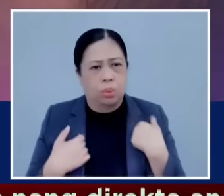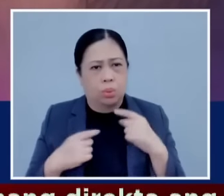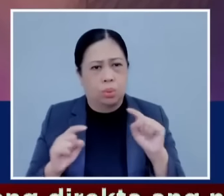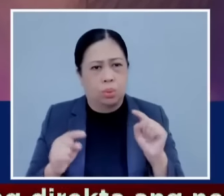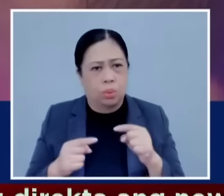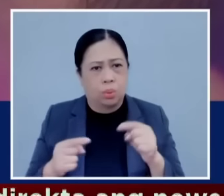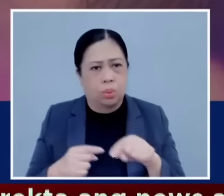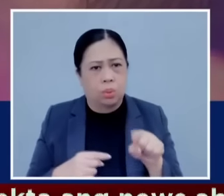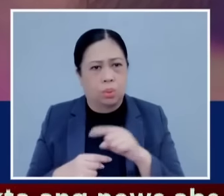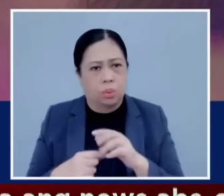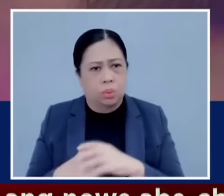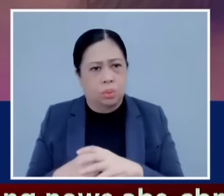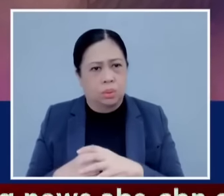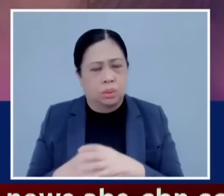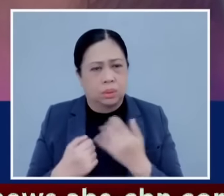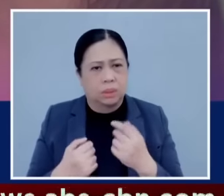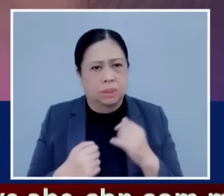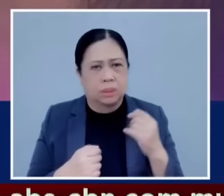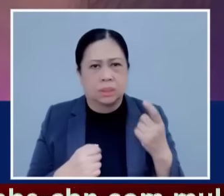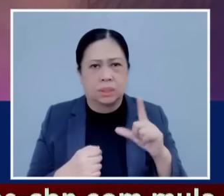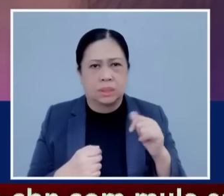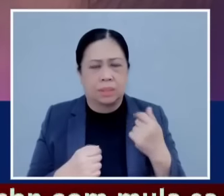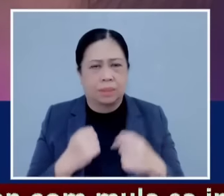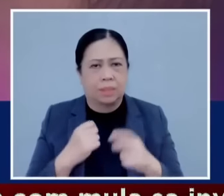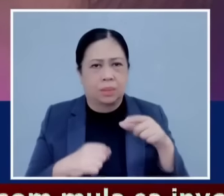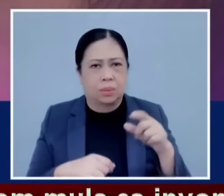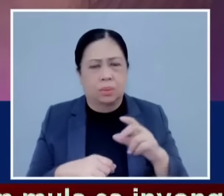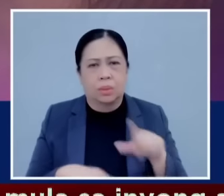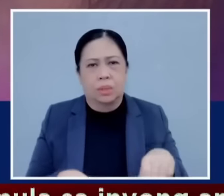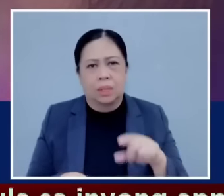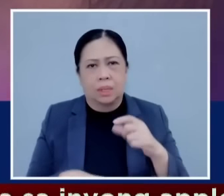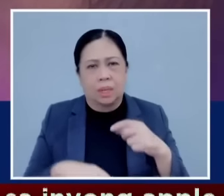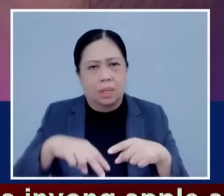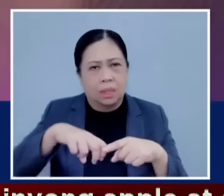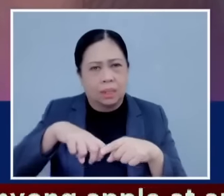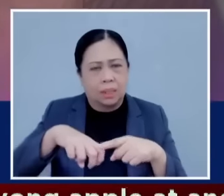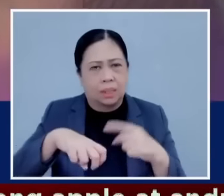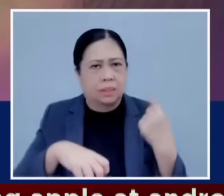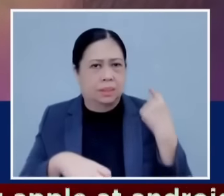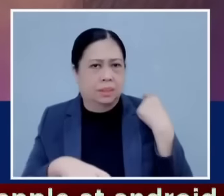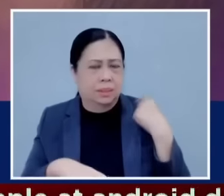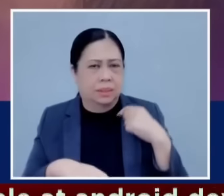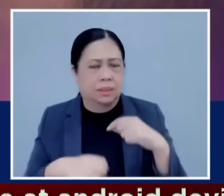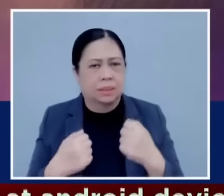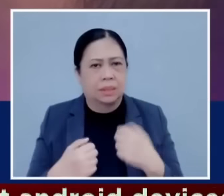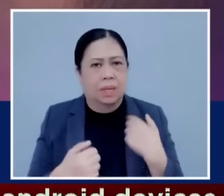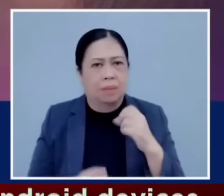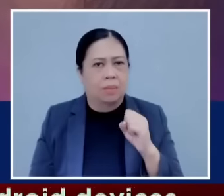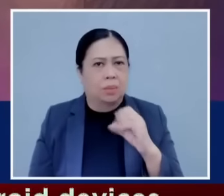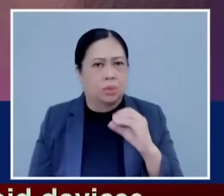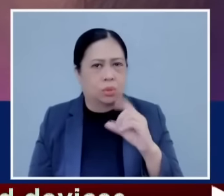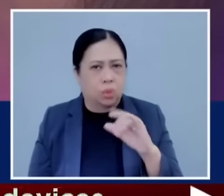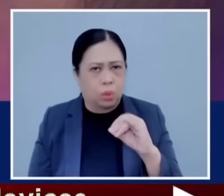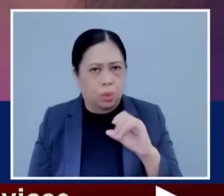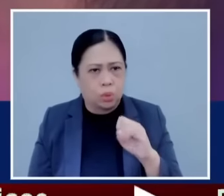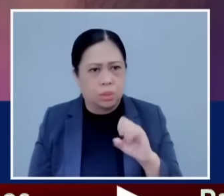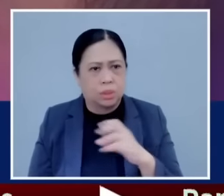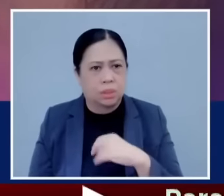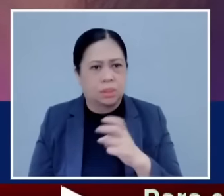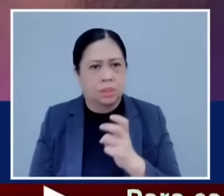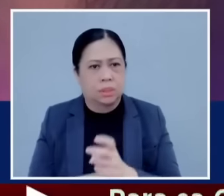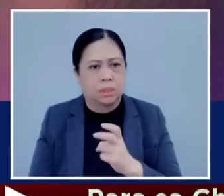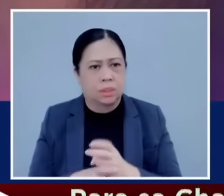Mega ang torn ligament sa kanyang kanang tuhod at naipit na ugat sa likuran. May scoliosis din si Mega at nahirapan na